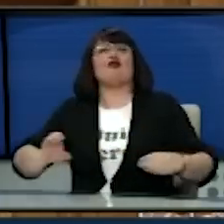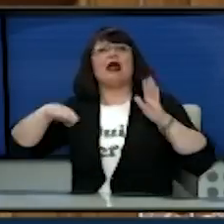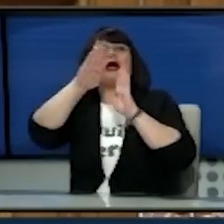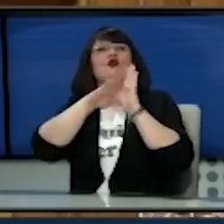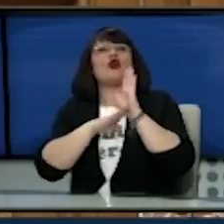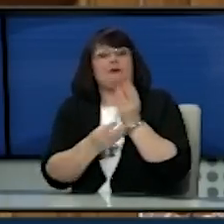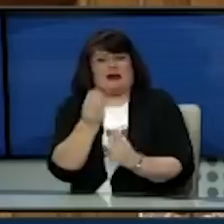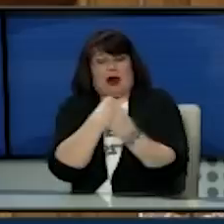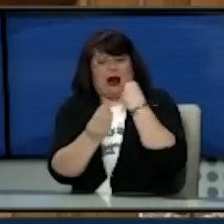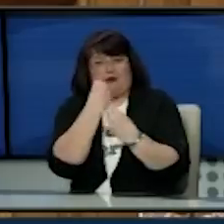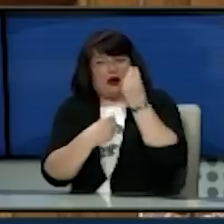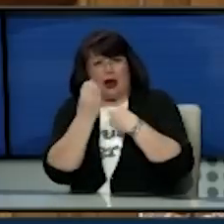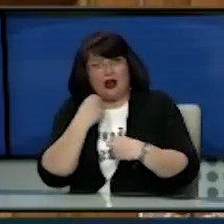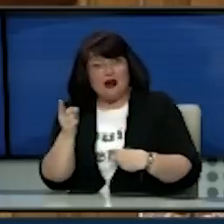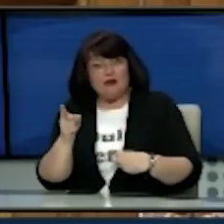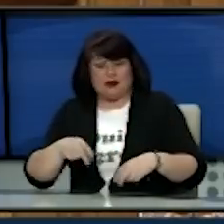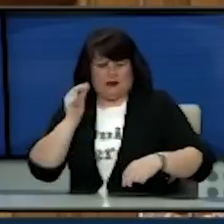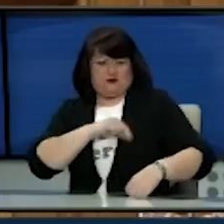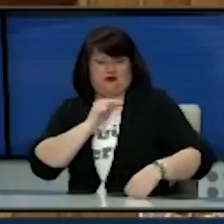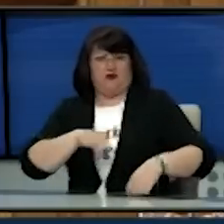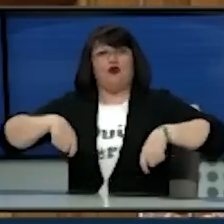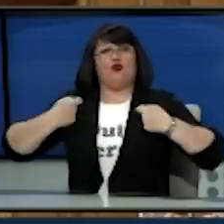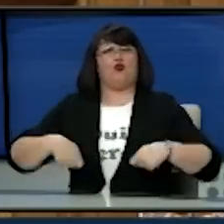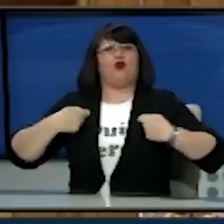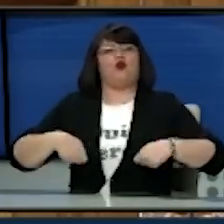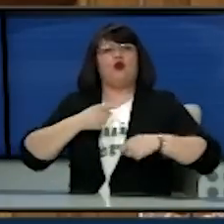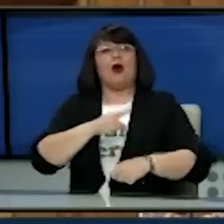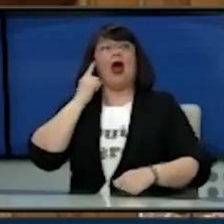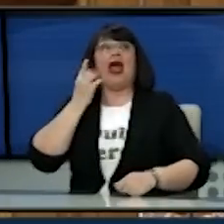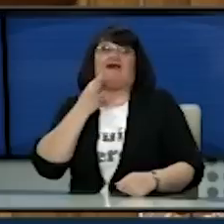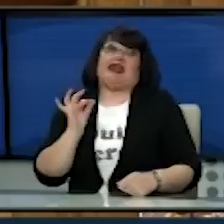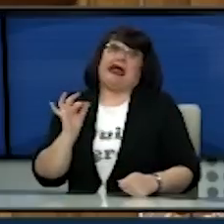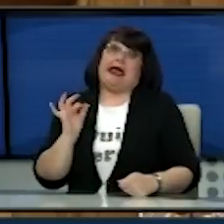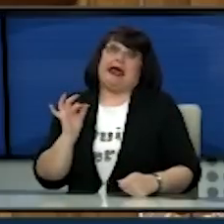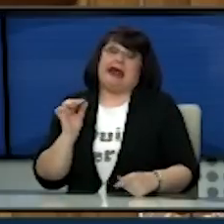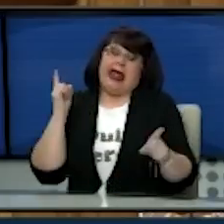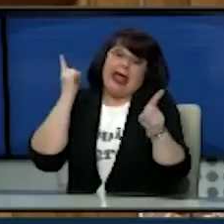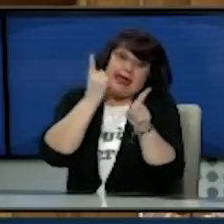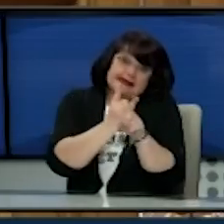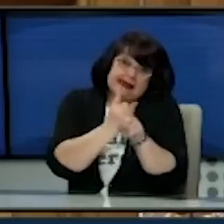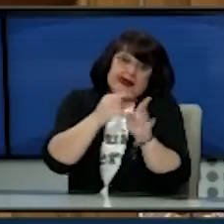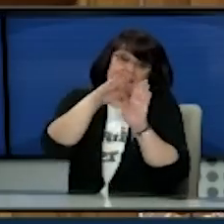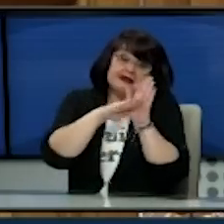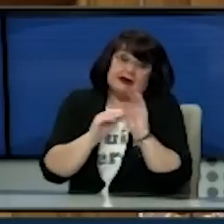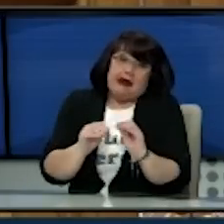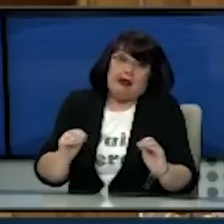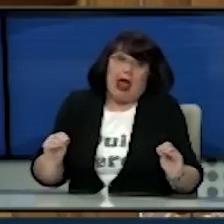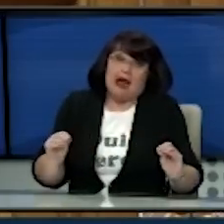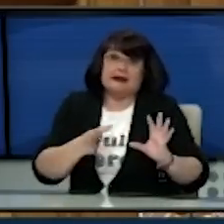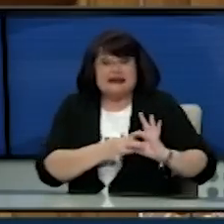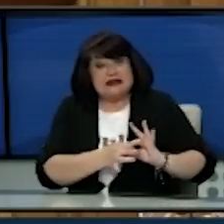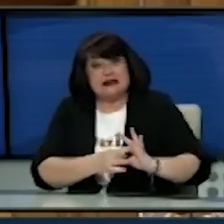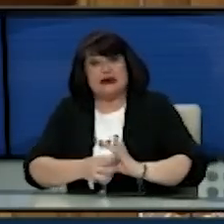προγραμμάτων, που με το αζημίωτο πλουτίζουν στο όνομα δήθεν της εξειδίκευσης και της